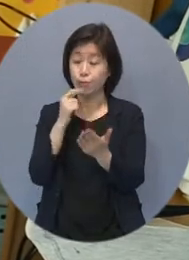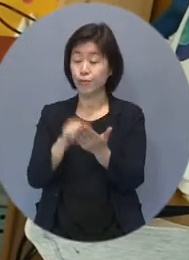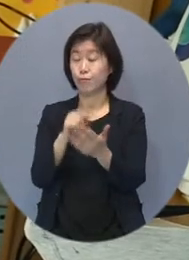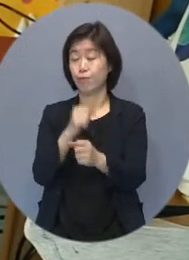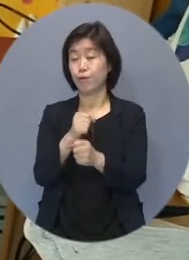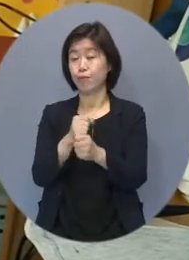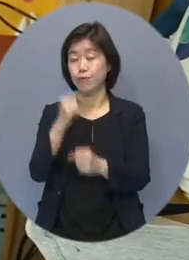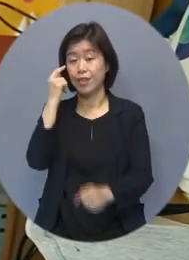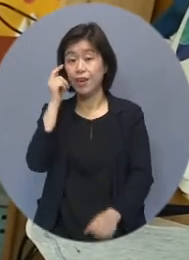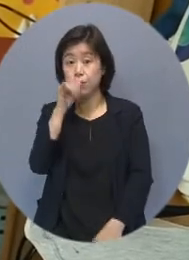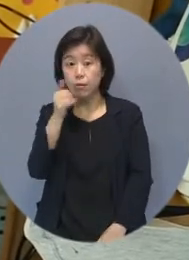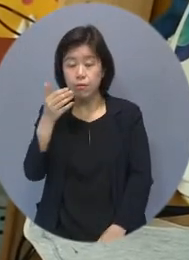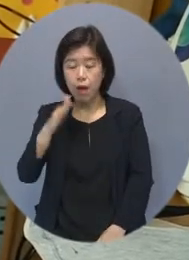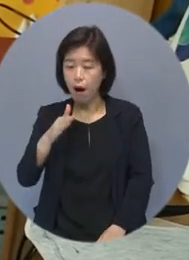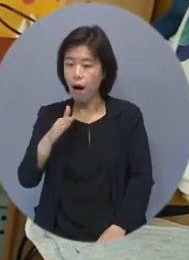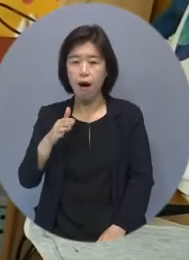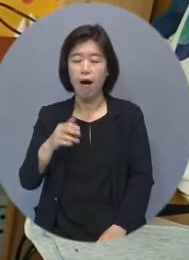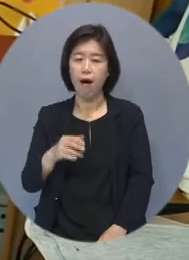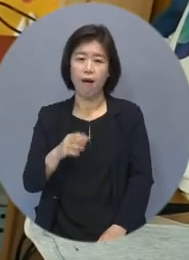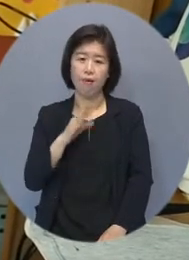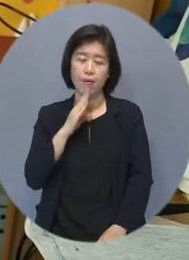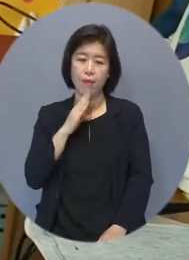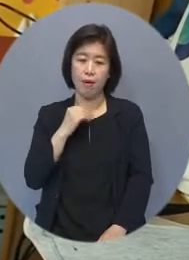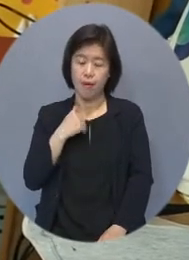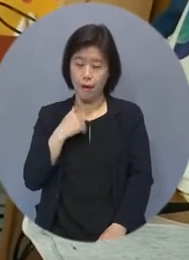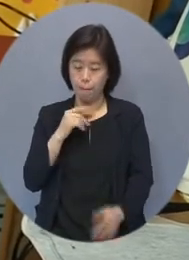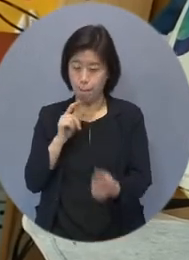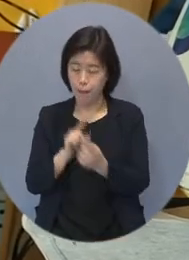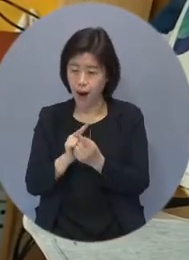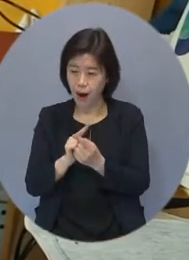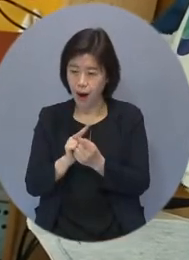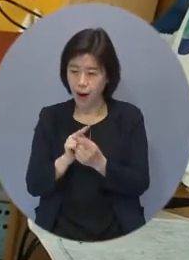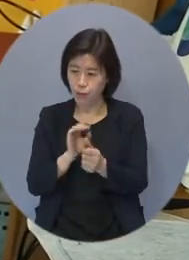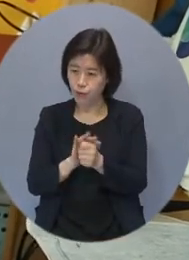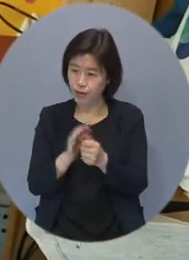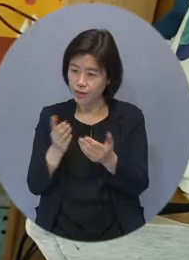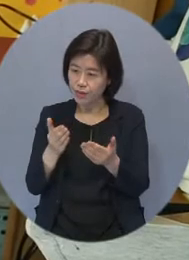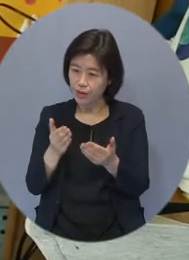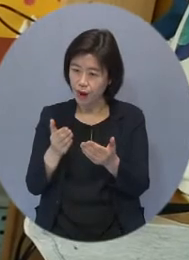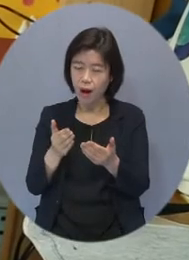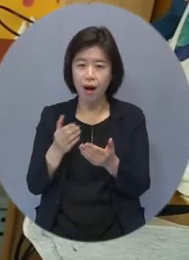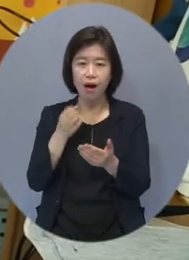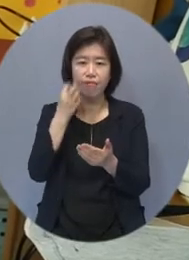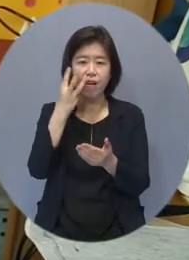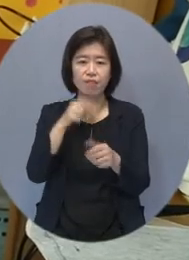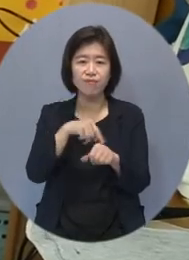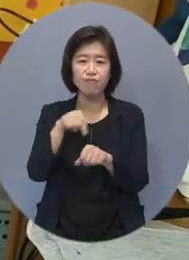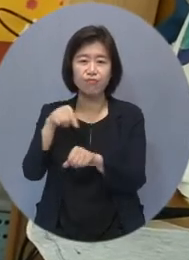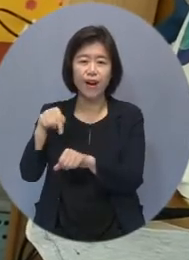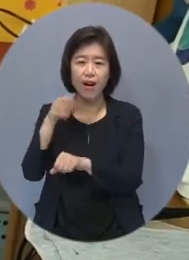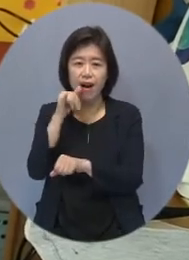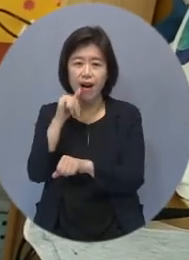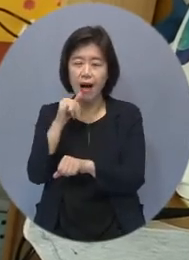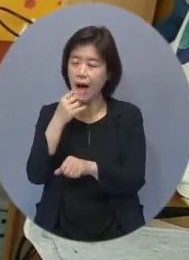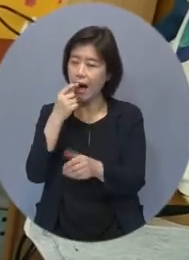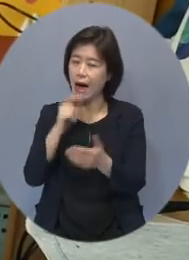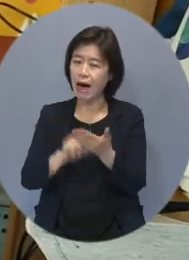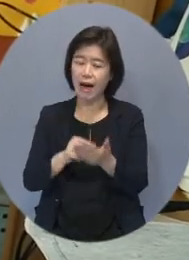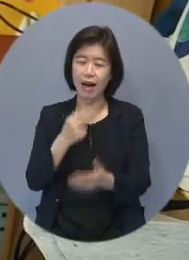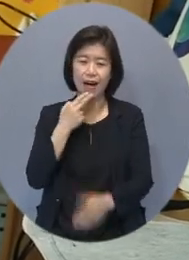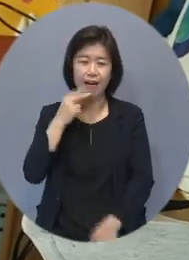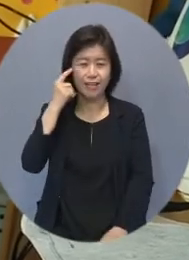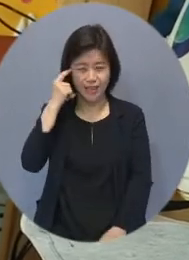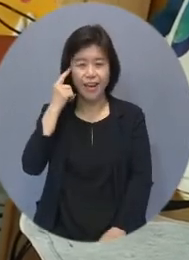만드는데 한 3개월? 그래서 뭐 많이 걸리면 뭐 6개월까지 걸리니까 생각보다 되게 오래 걸려서 이게 쉽지 않구나. 그리고 쌤이